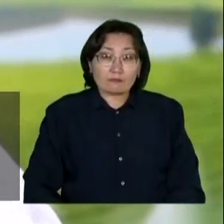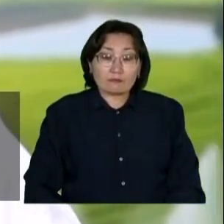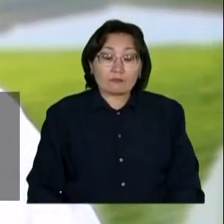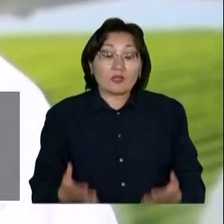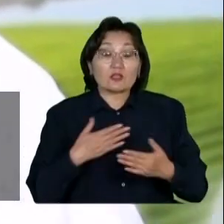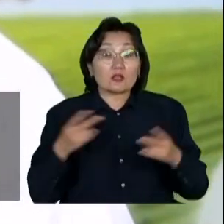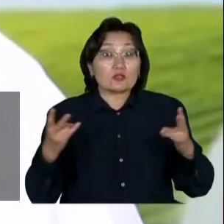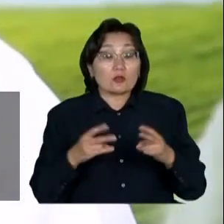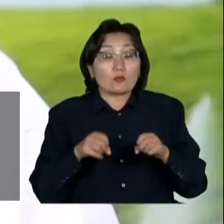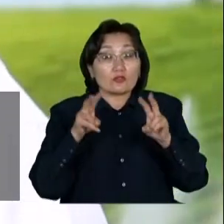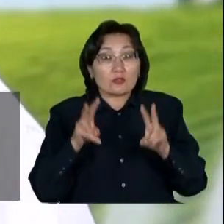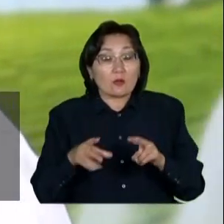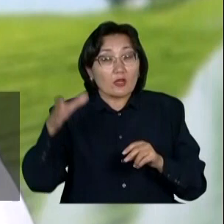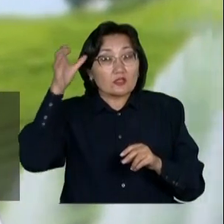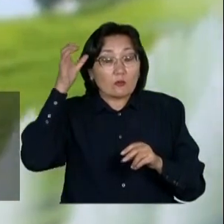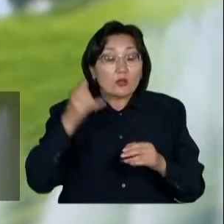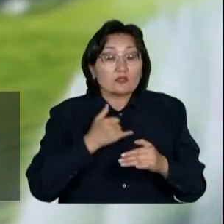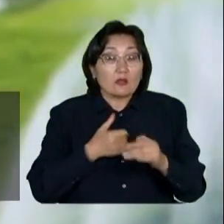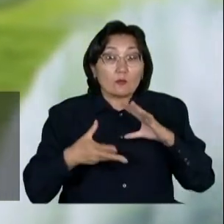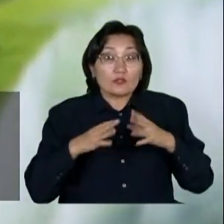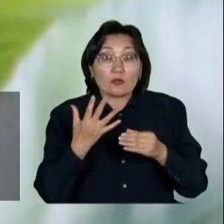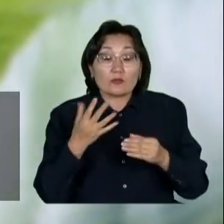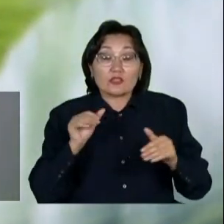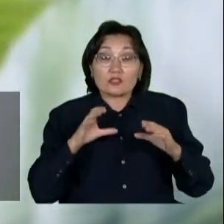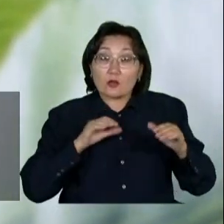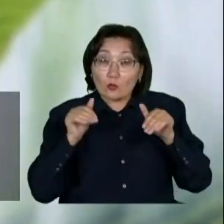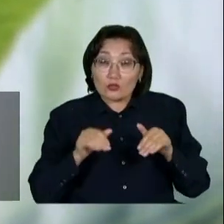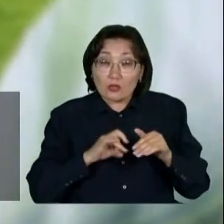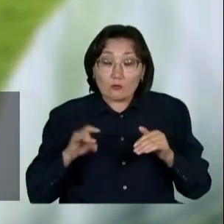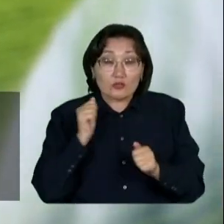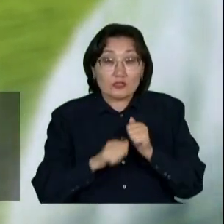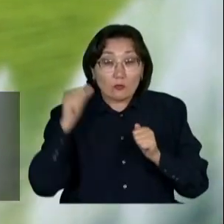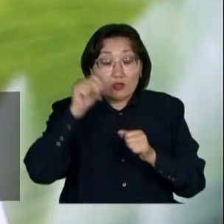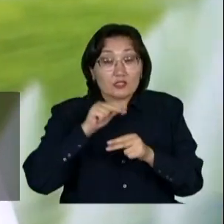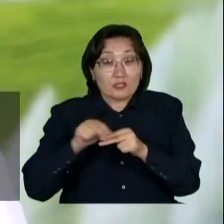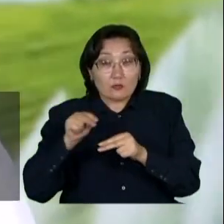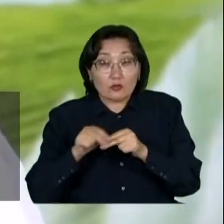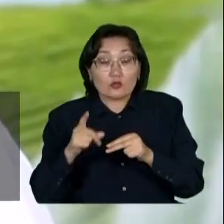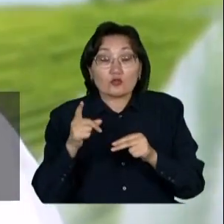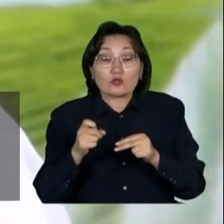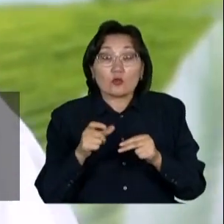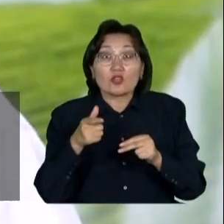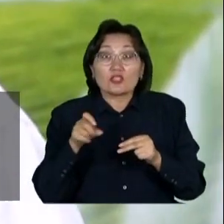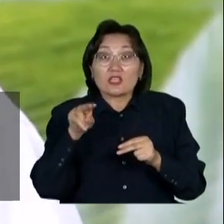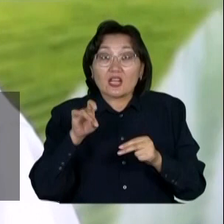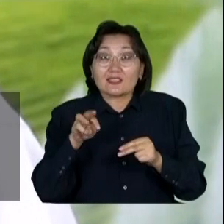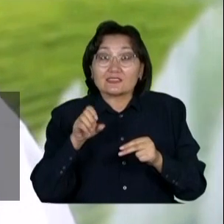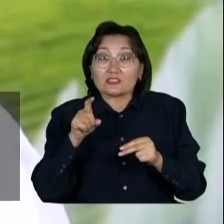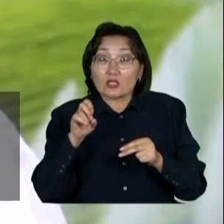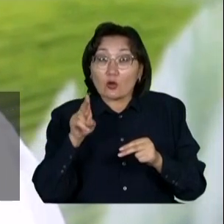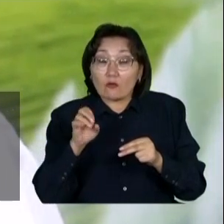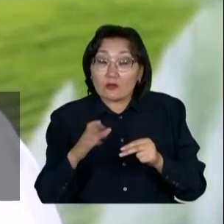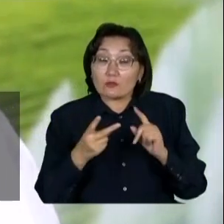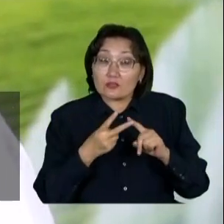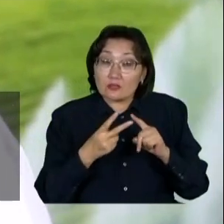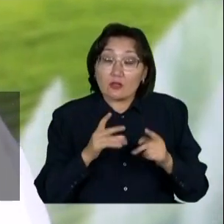Нам нужны специалисты с образованием. У нас всего 5 колледжей по республике. Ежегодно готовим 100 гидротехников, а спрос 2500. Во-вторых, у нас